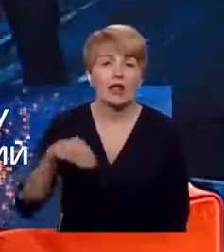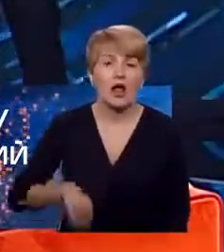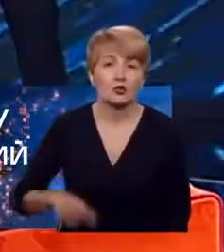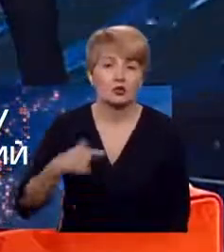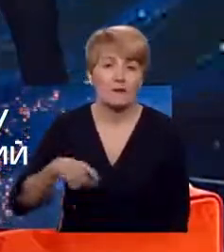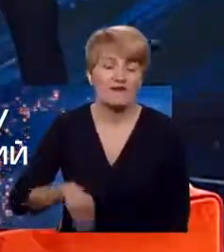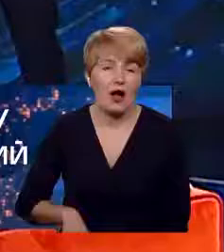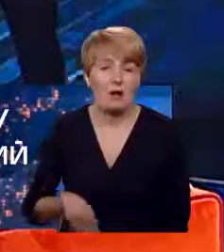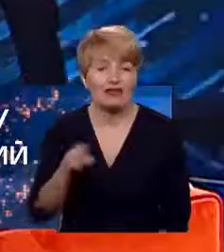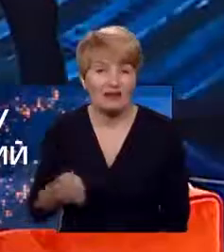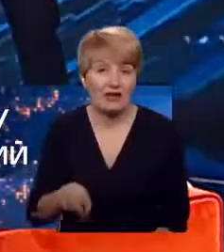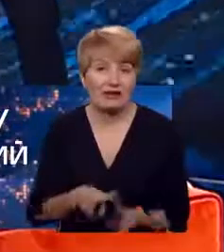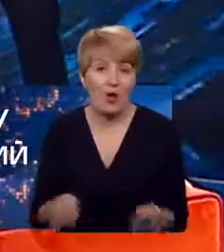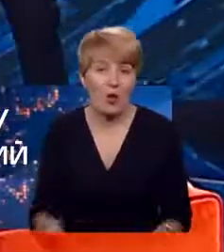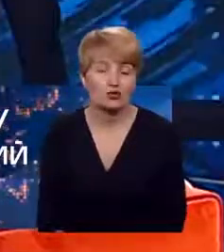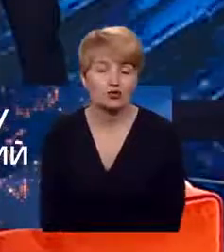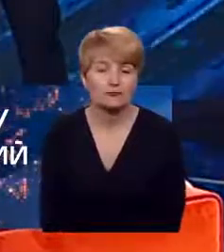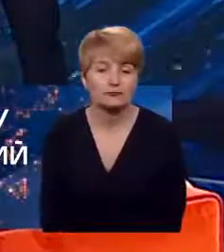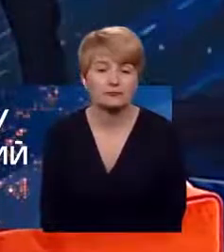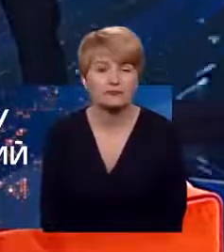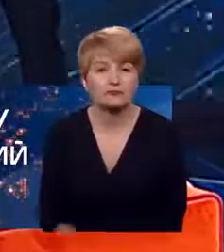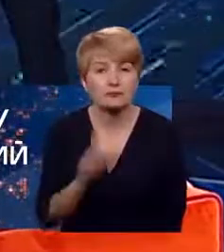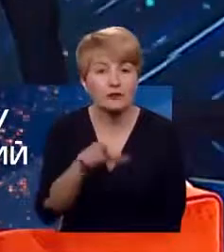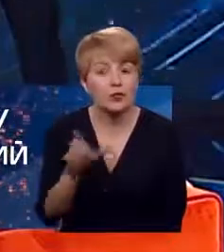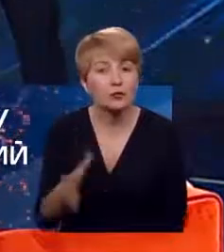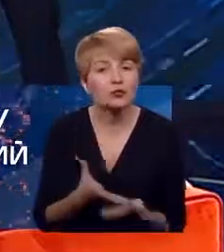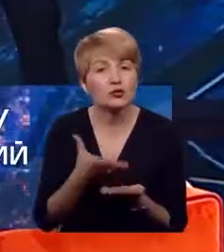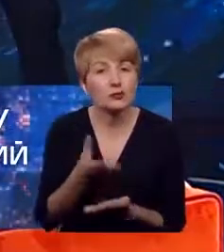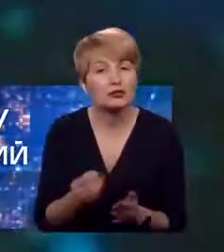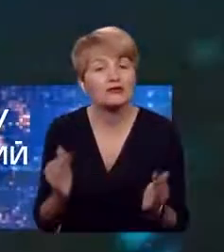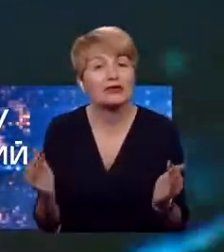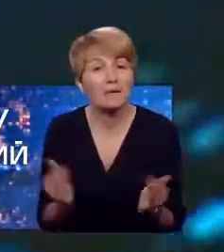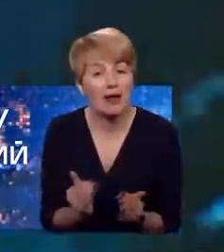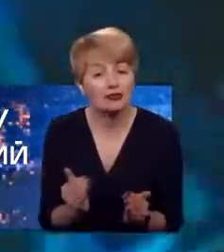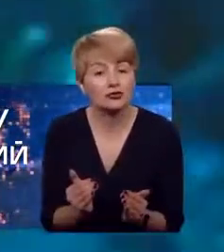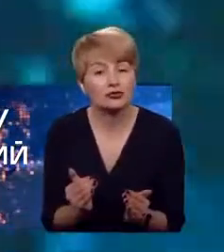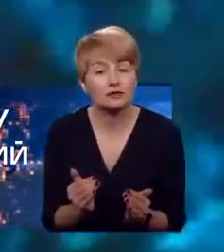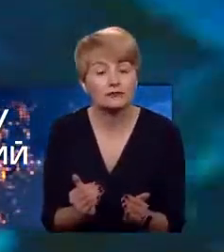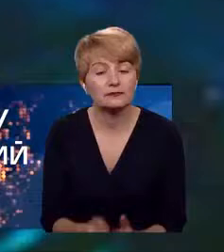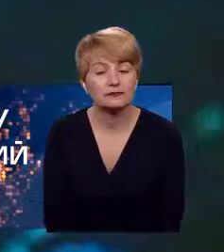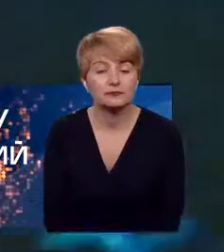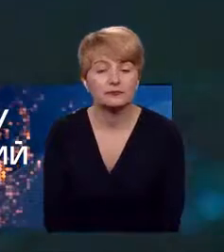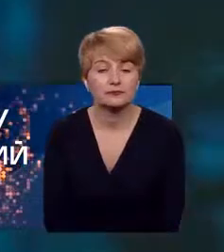ви також. От люди будуть сплачувати менше.